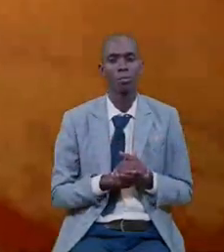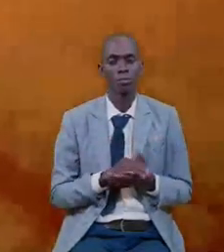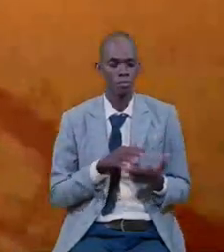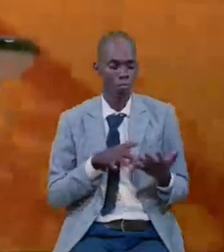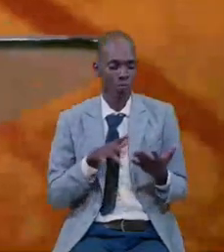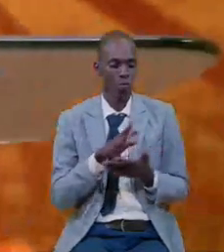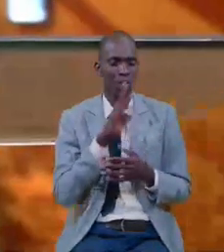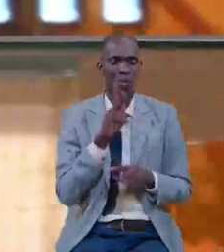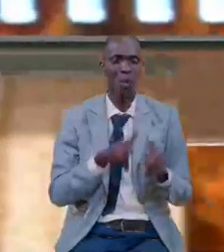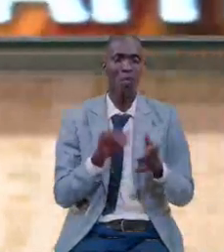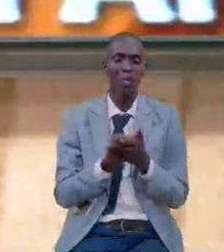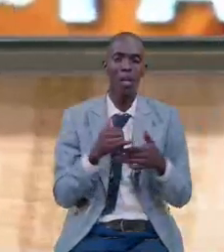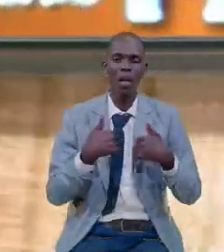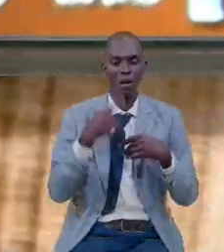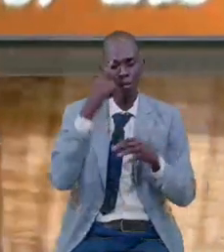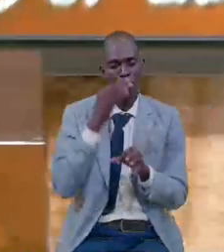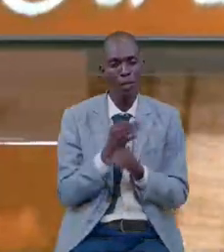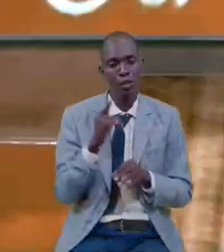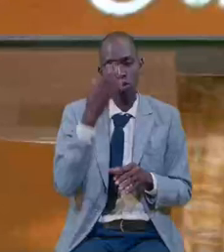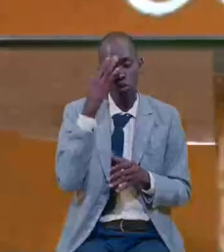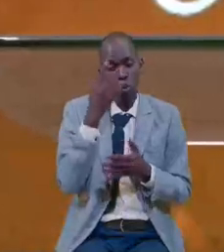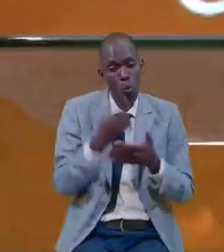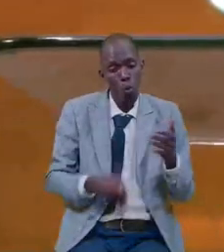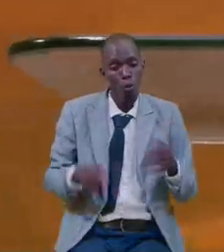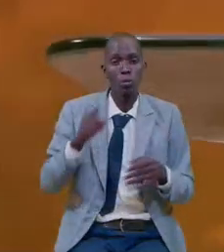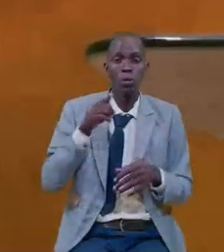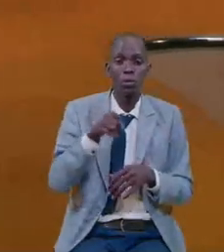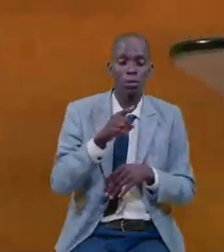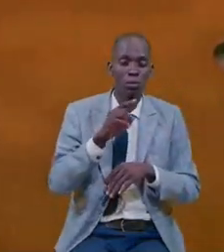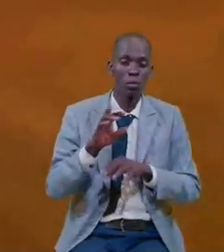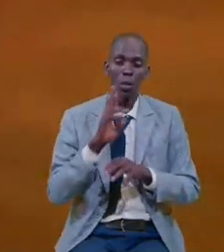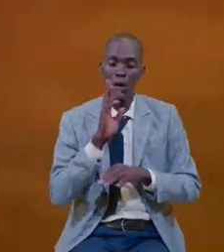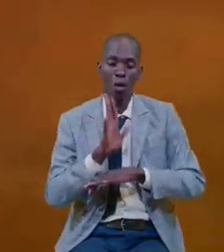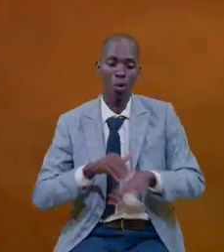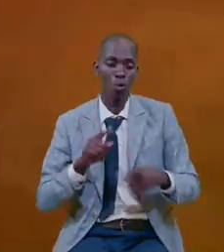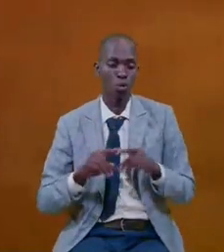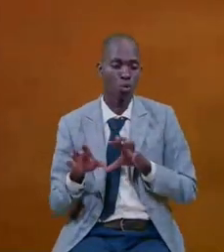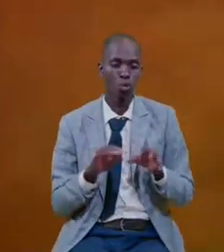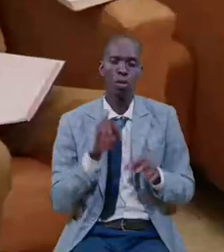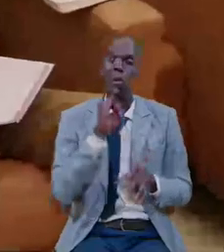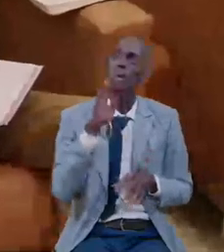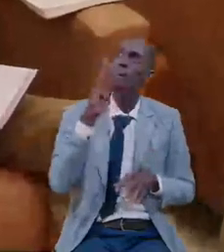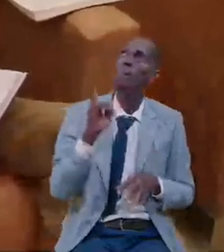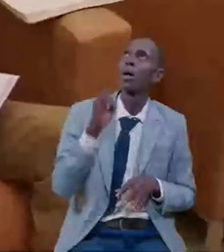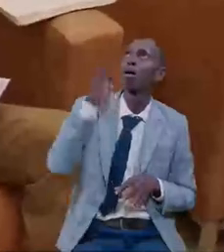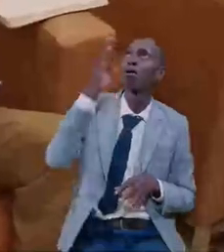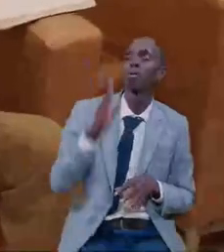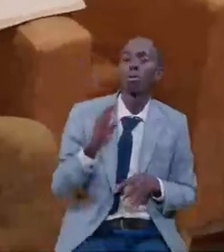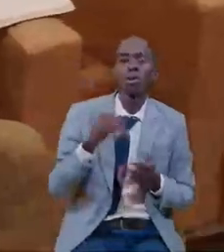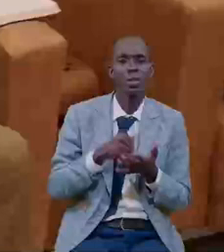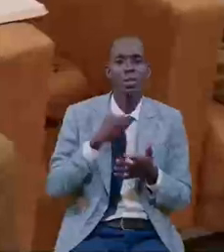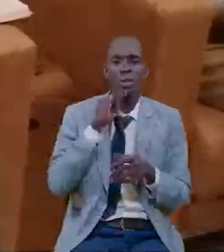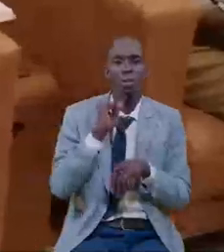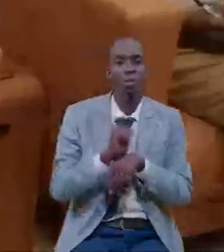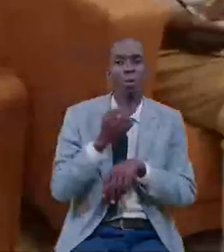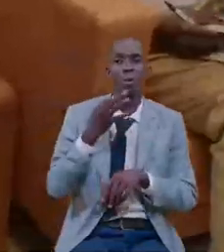qui ont la foi. Et ils savent que ce à quoi ils sont appelés à faire, c'est par Dieu. Ils savent que ce qu'ils font, c'est l'œuvre de Dieu. Ils